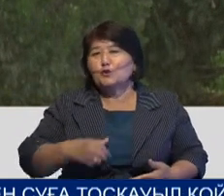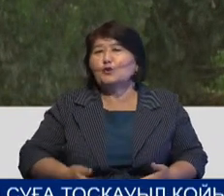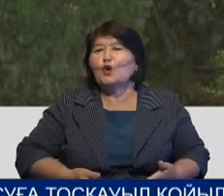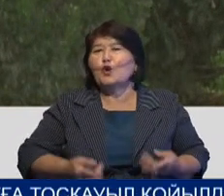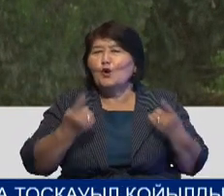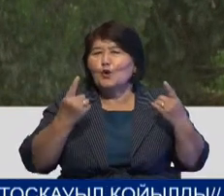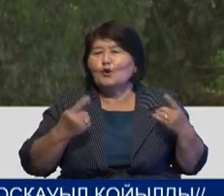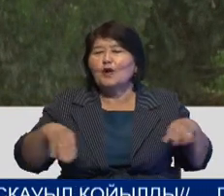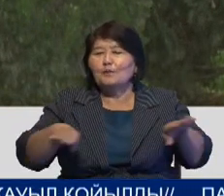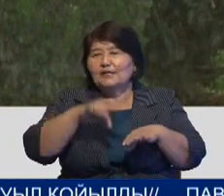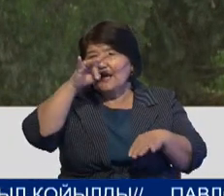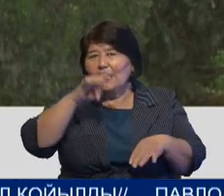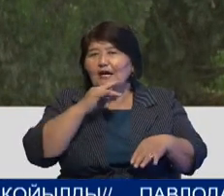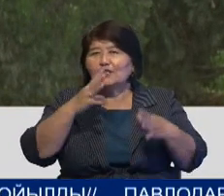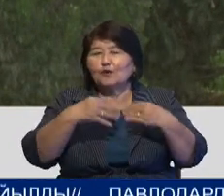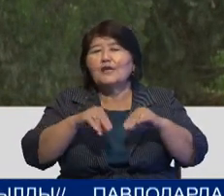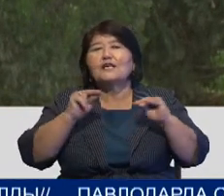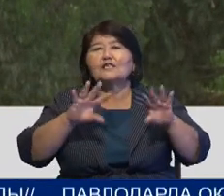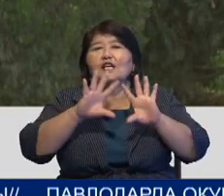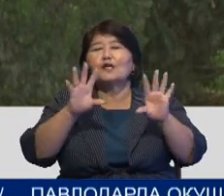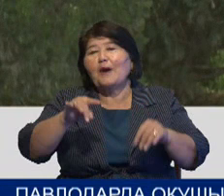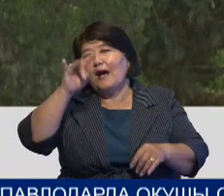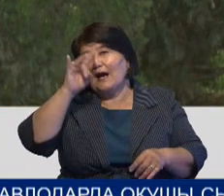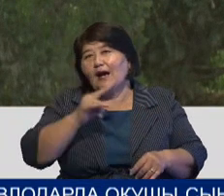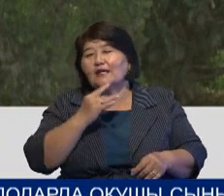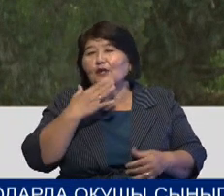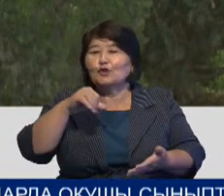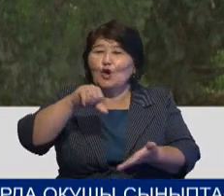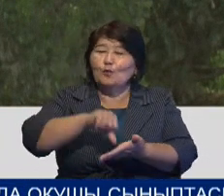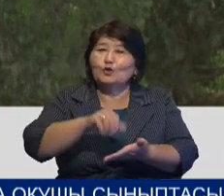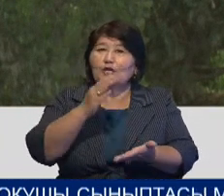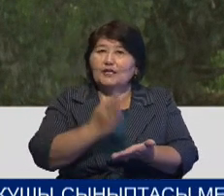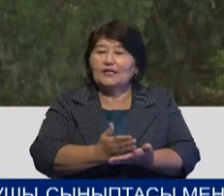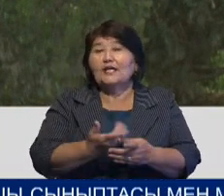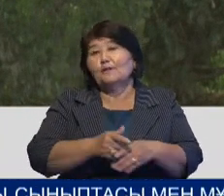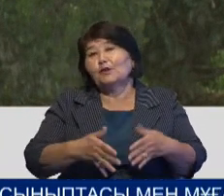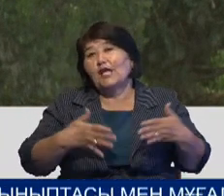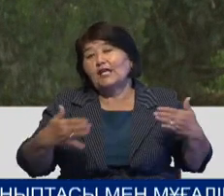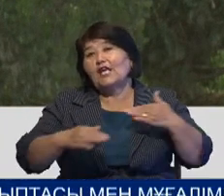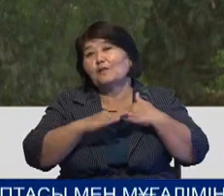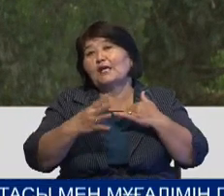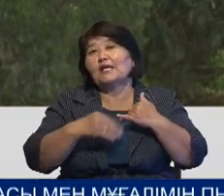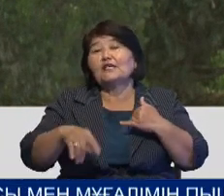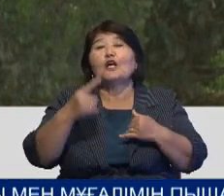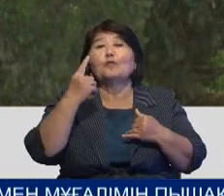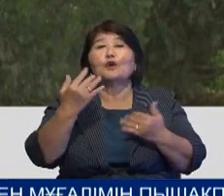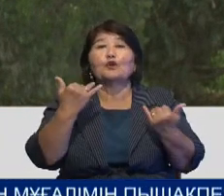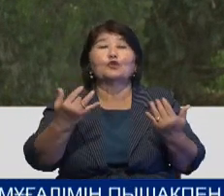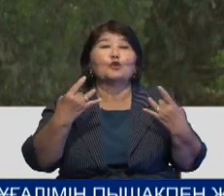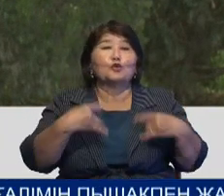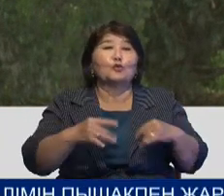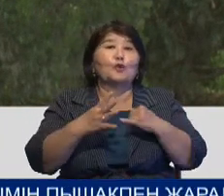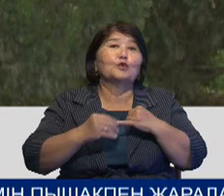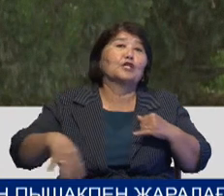әрі біртұтас қазақ отбасының, шын мәнінде қазақ ұлтының мүшесі сезінеді. Себебі кең байтақ жеріміз бір үшін туып өскен